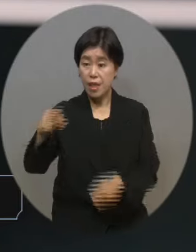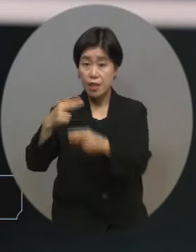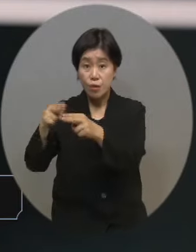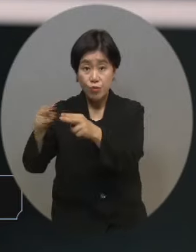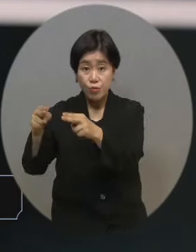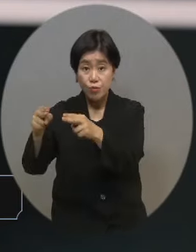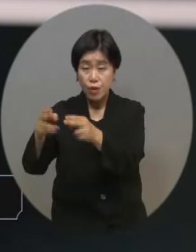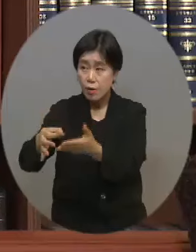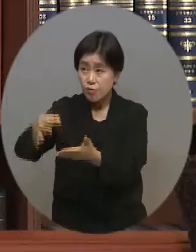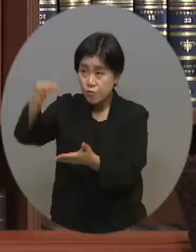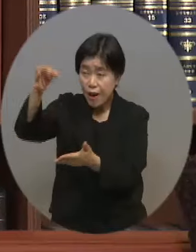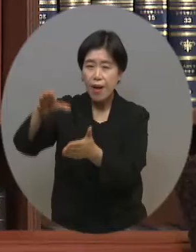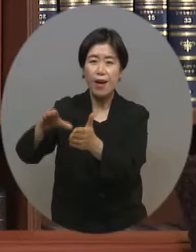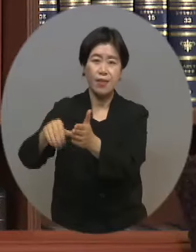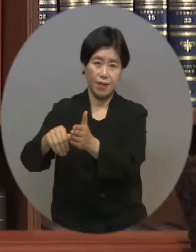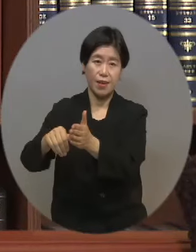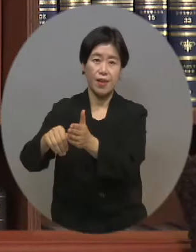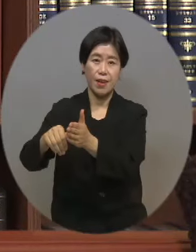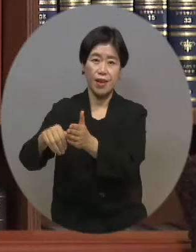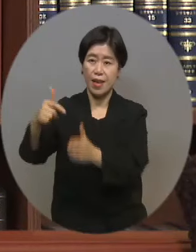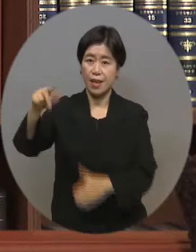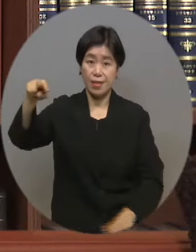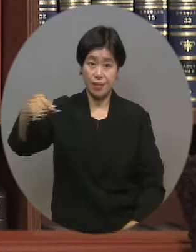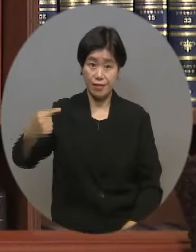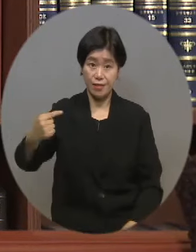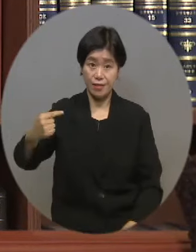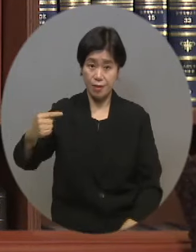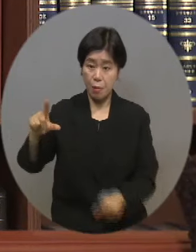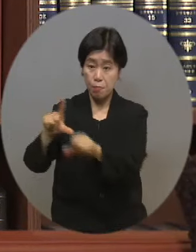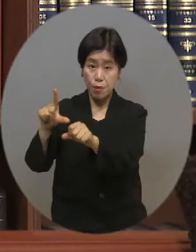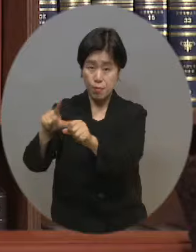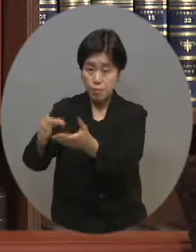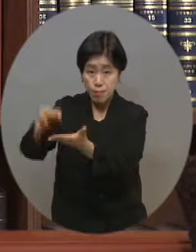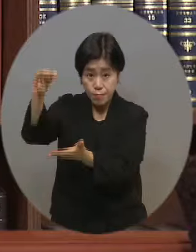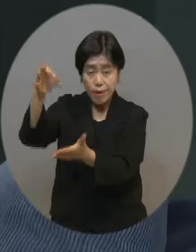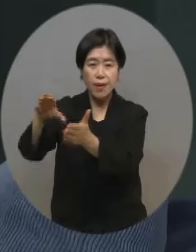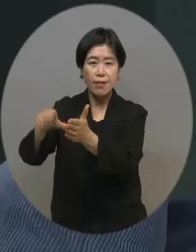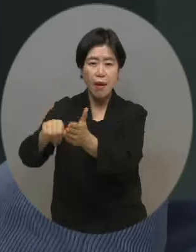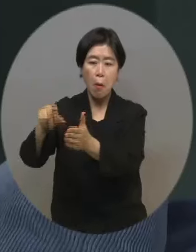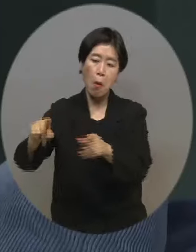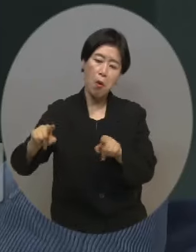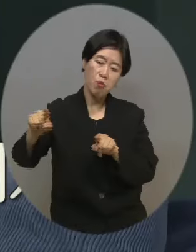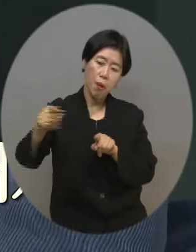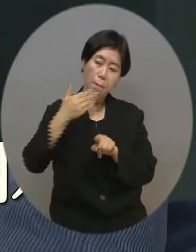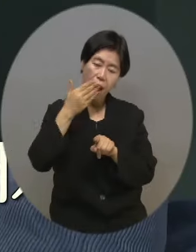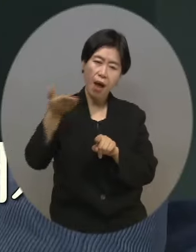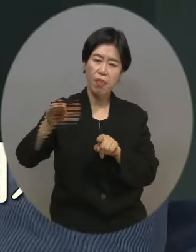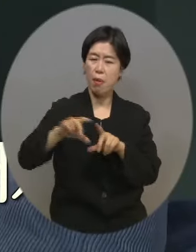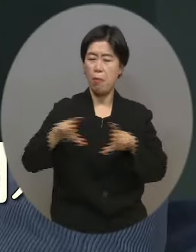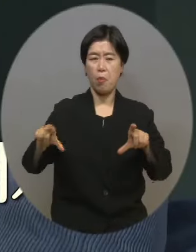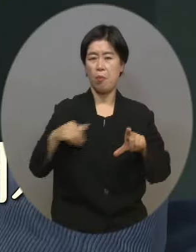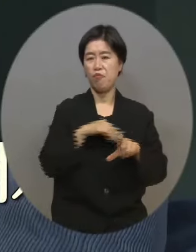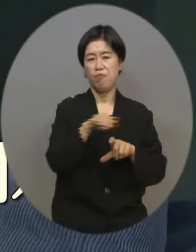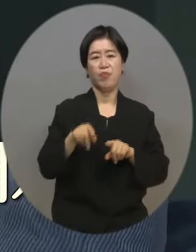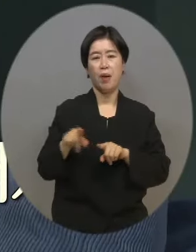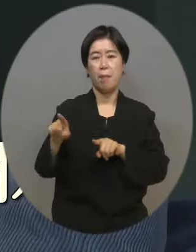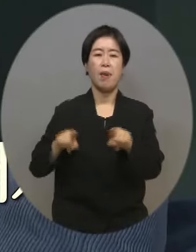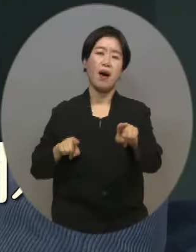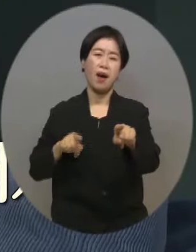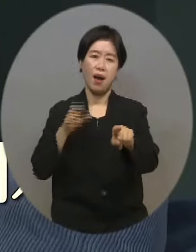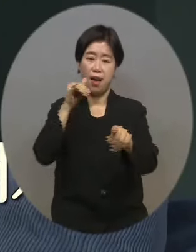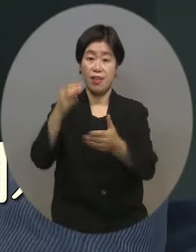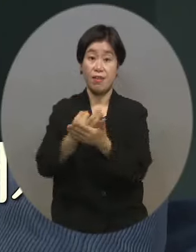비싸네. 그 가스 나라는 석유 비싸고 팔아먹는 할 나라예요. 때. 예. 우리는 더 뭐 전화 만들고 컴퓨터 만들고 자동차